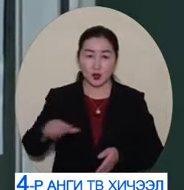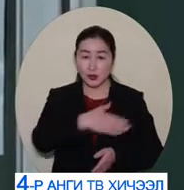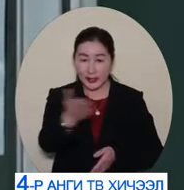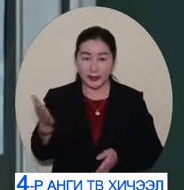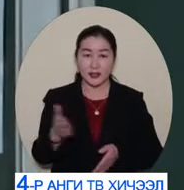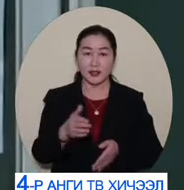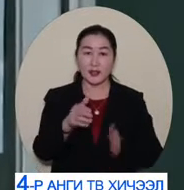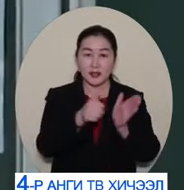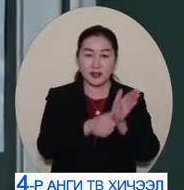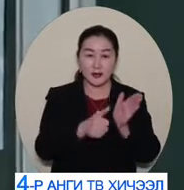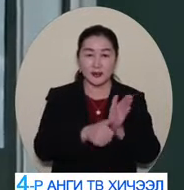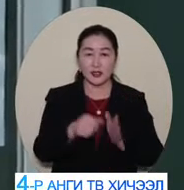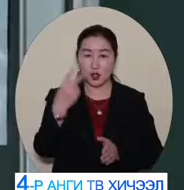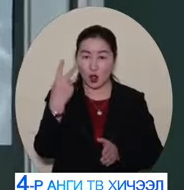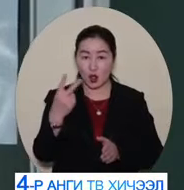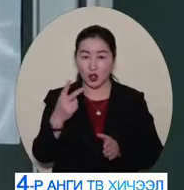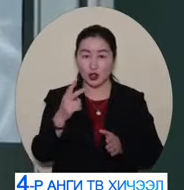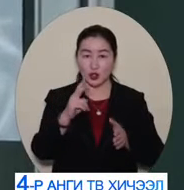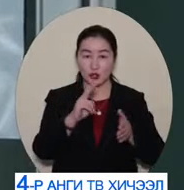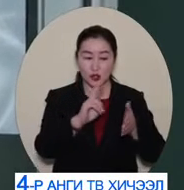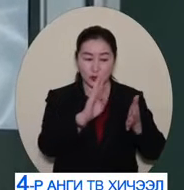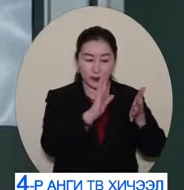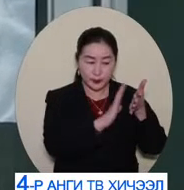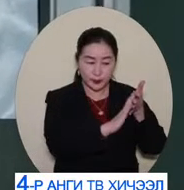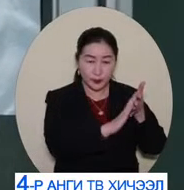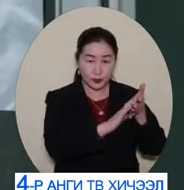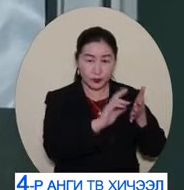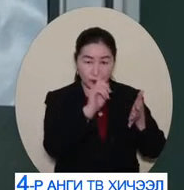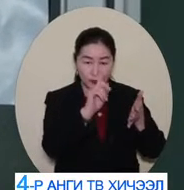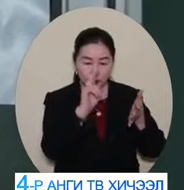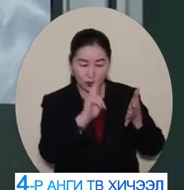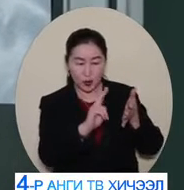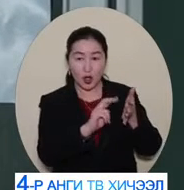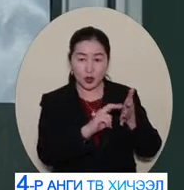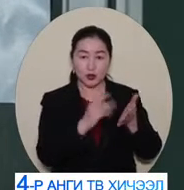Одоо дэвтрийн 2 нүд байхаар гэсэн үг тийм ээ. 1 см байхаар палетика